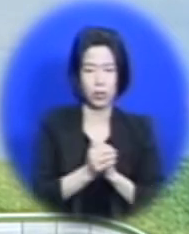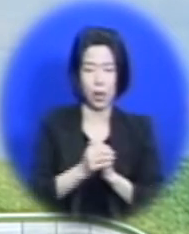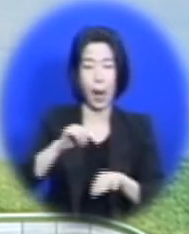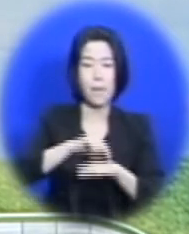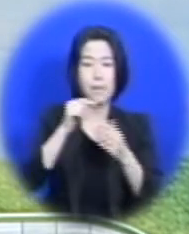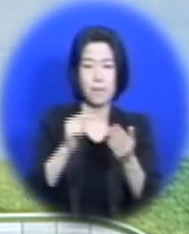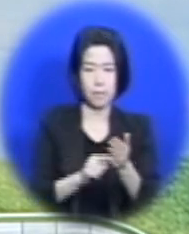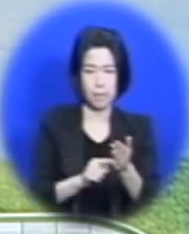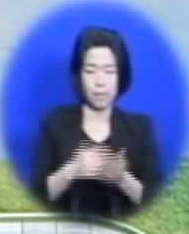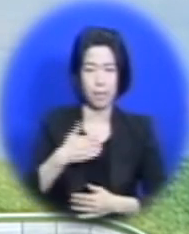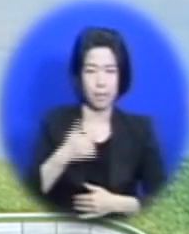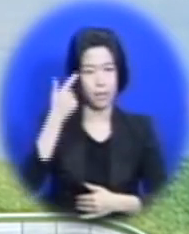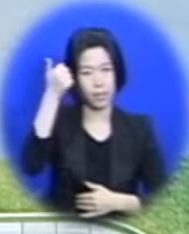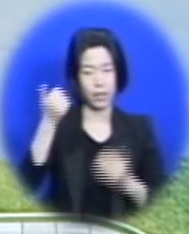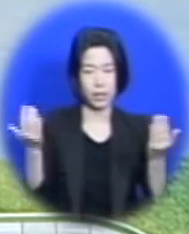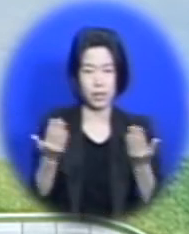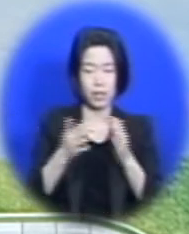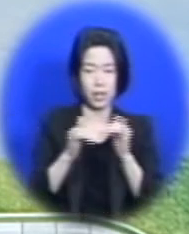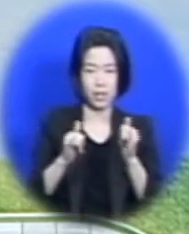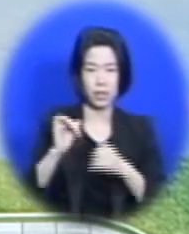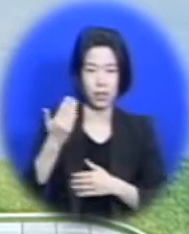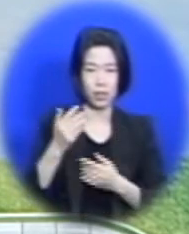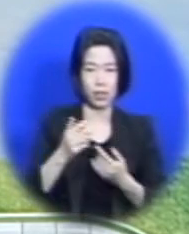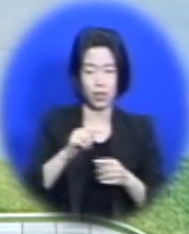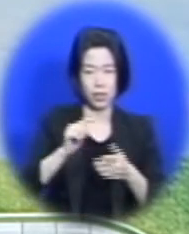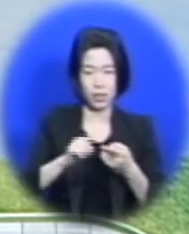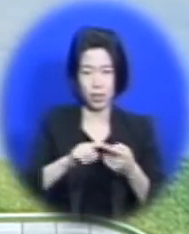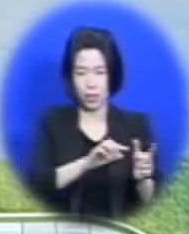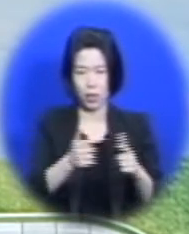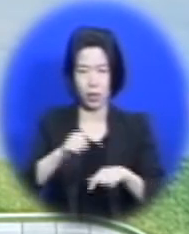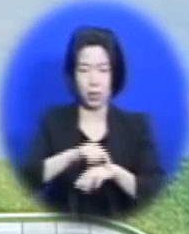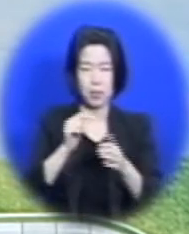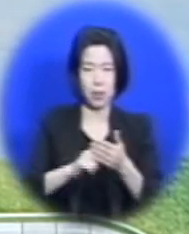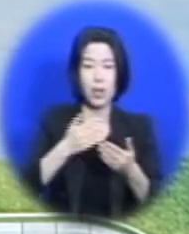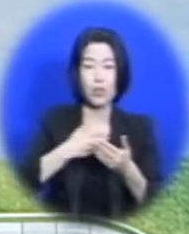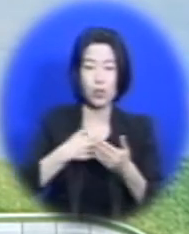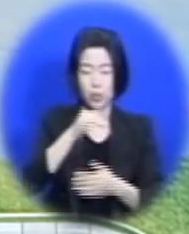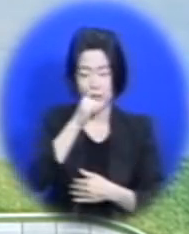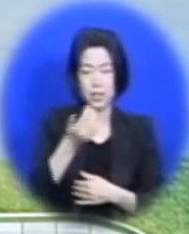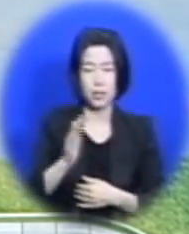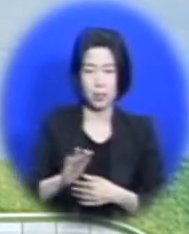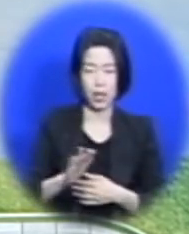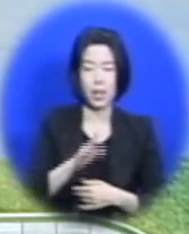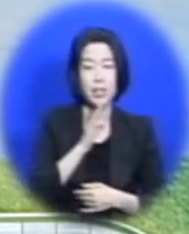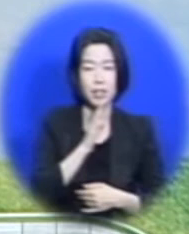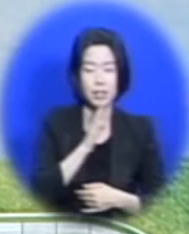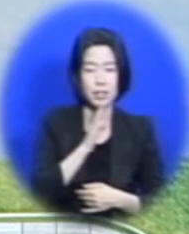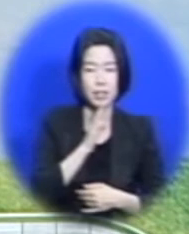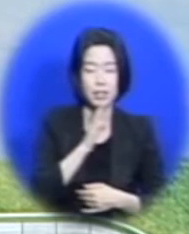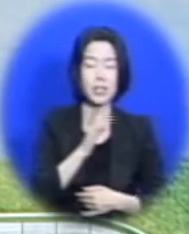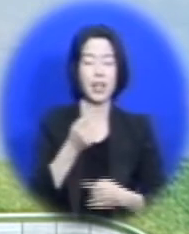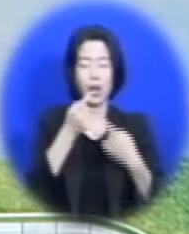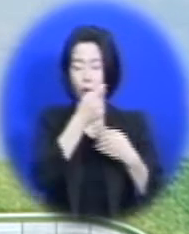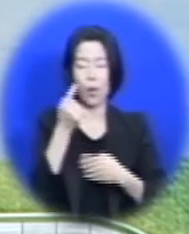마음에 내가 목회자가 되는 것에 대한 여러 가지 마음의 두려움이 지금 있으시지만 사실 진짜 확인해야